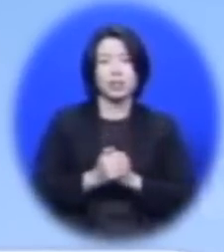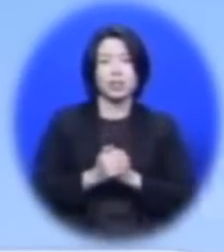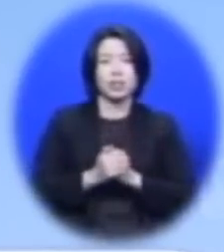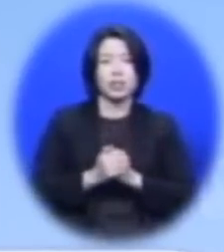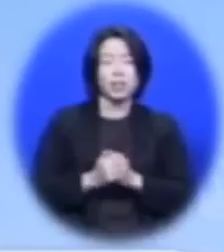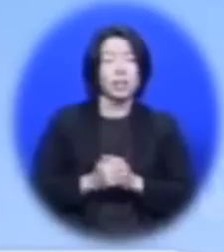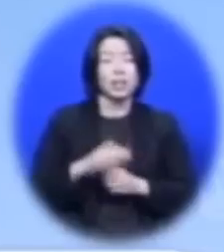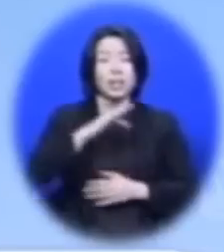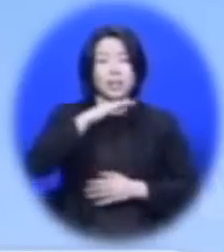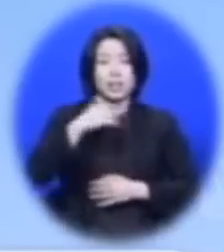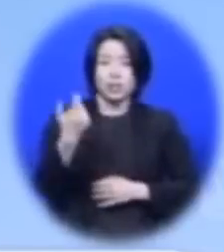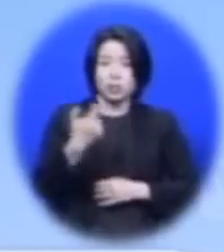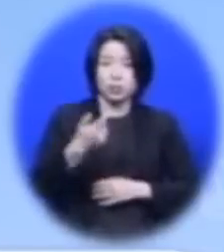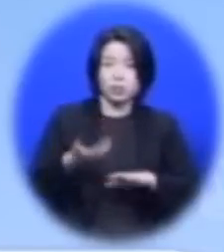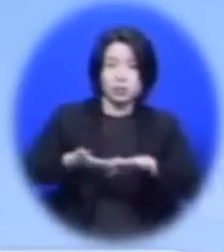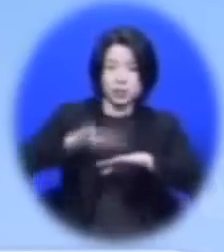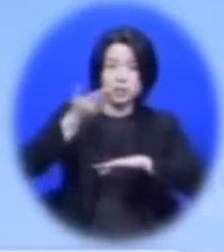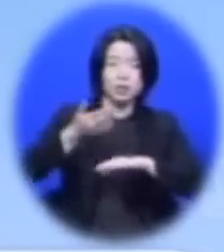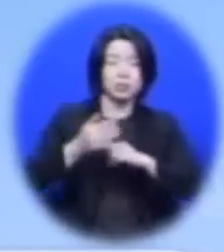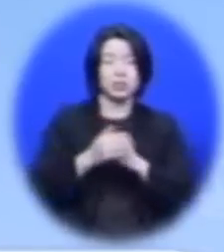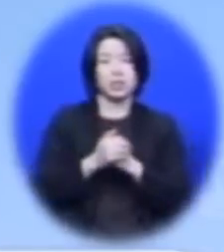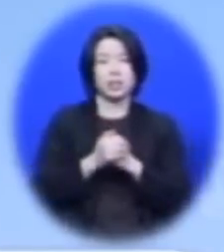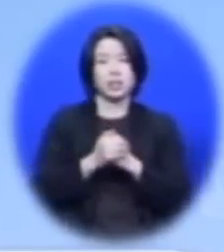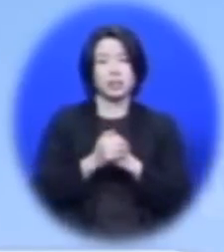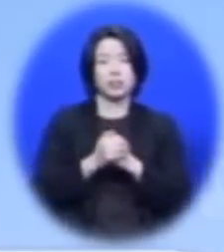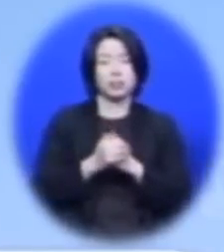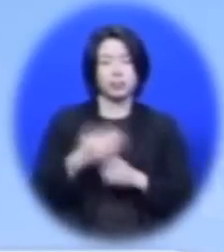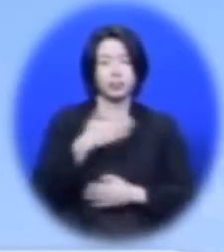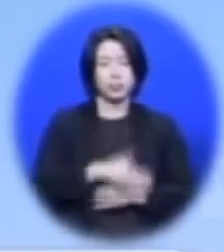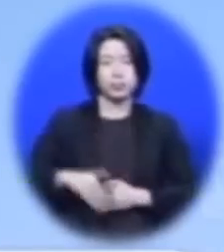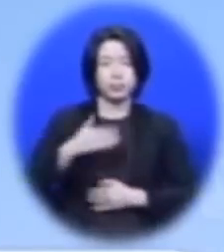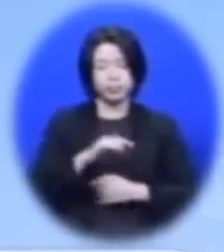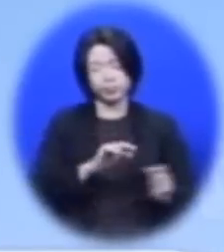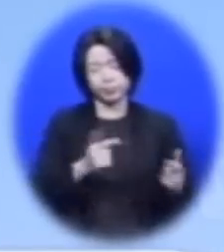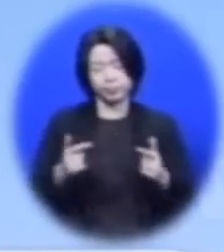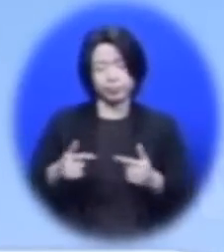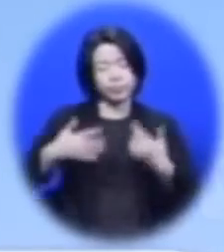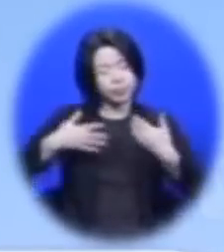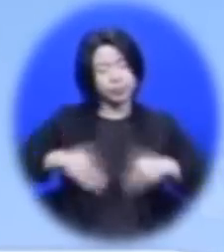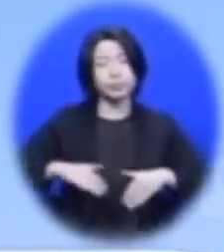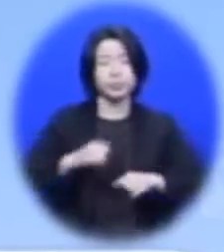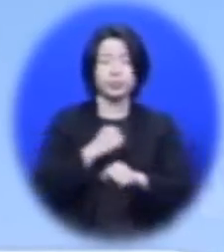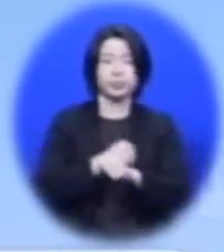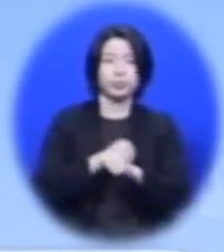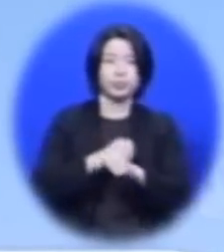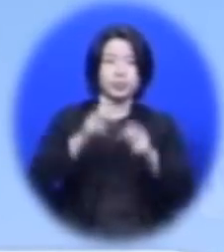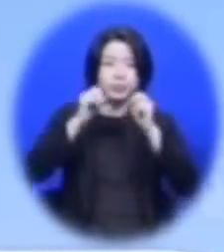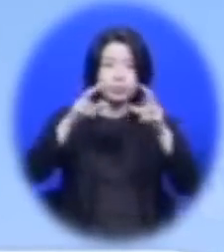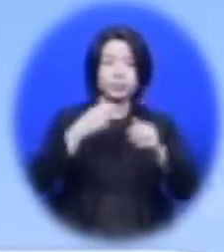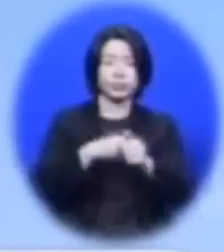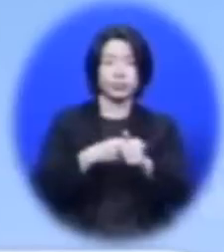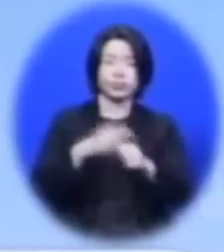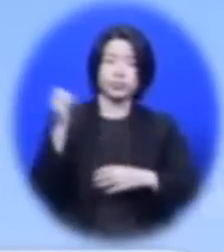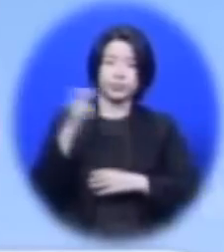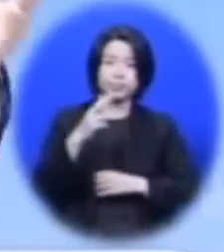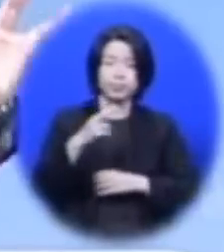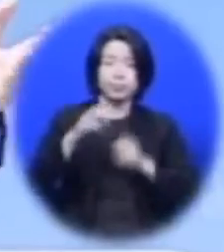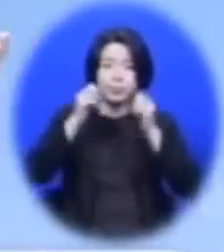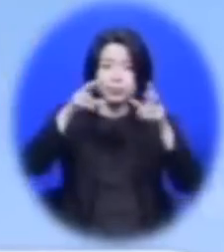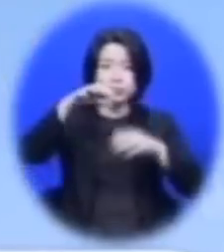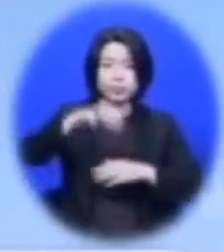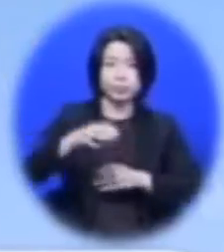아, 60이 넘으신 그 몸도 여러 가지로 약해지신 선교사님이 다시